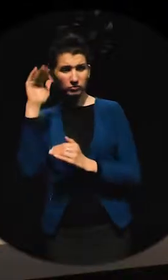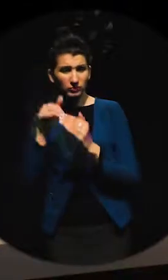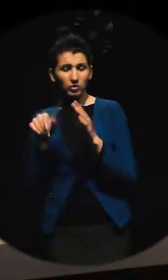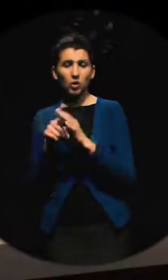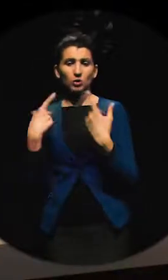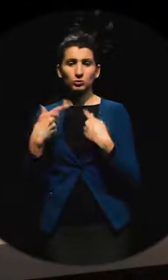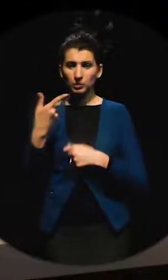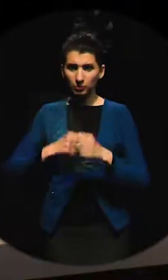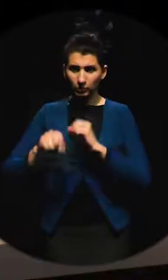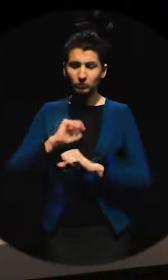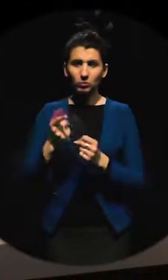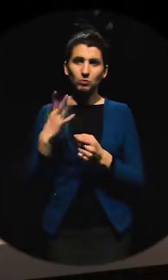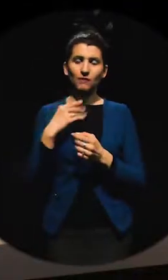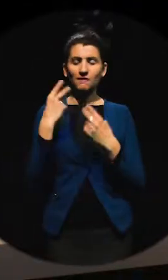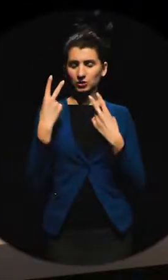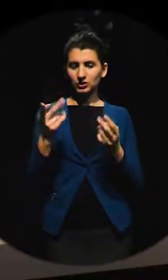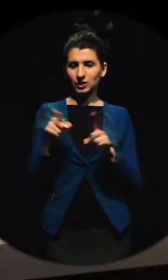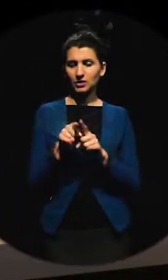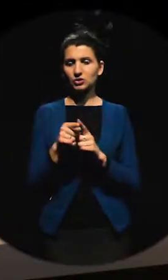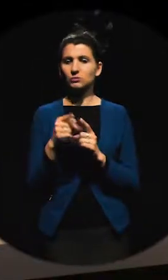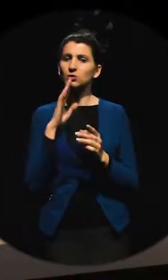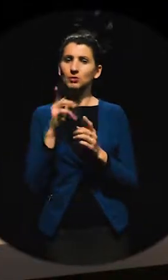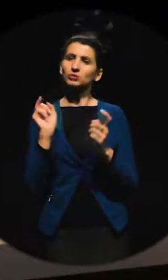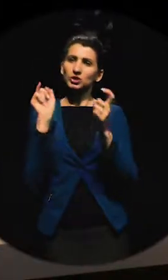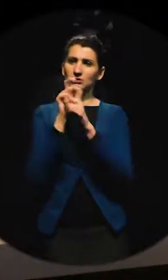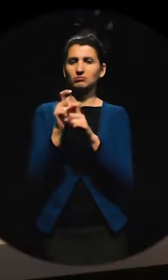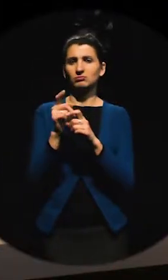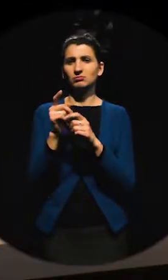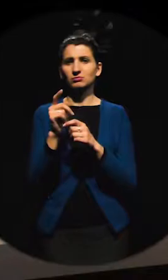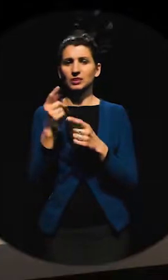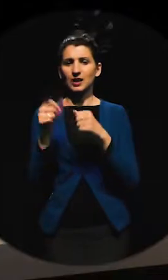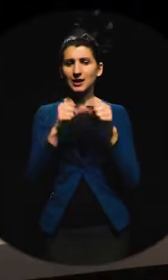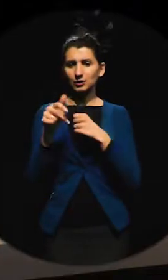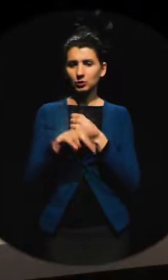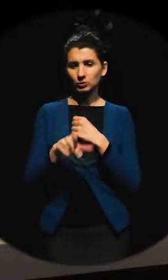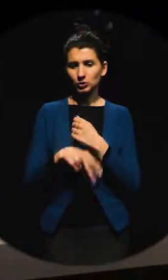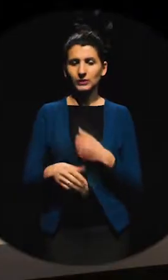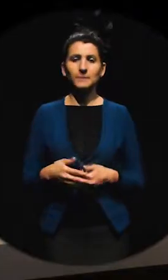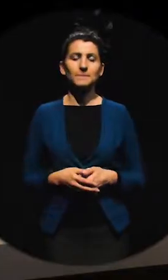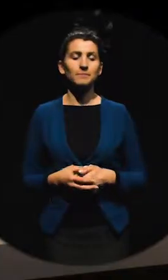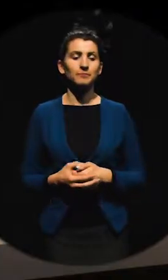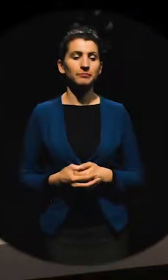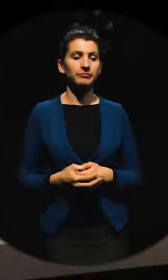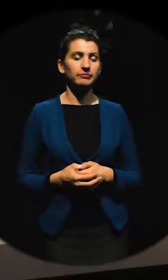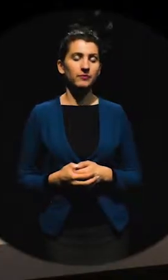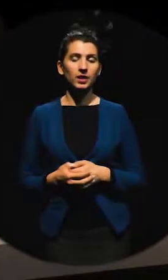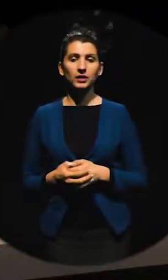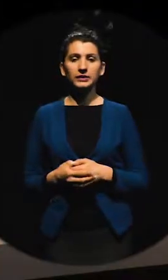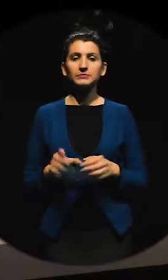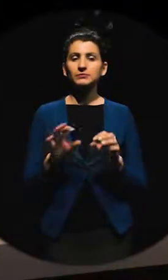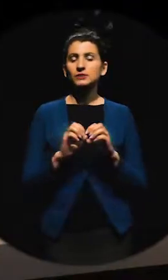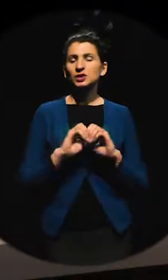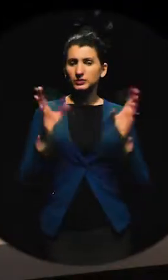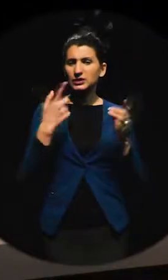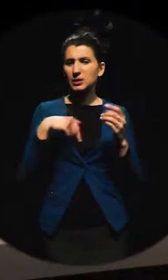jednym z takich ważnych manifestów lat 70. Tutaj oczywiście mówimy o tej